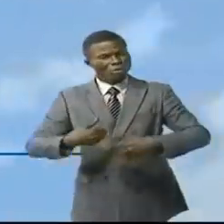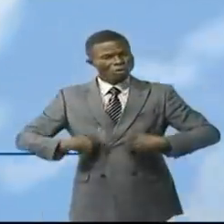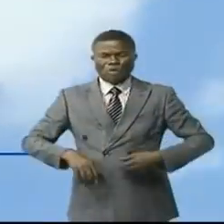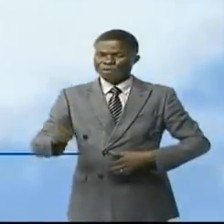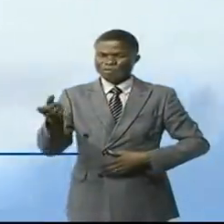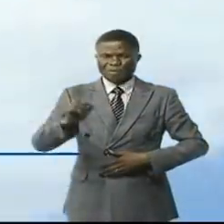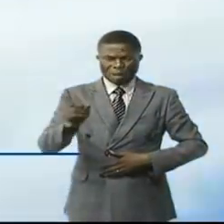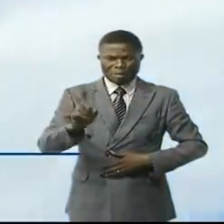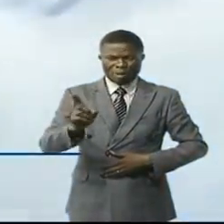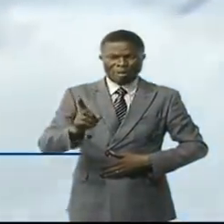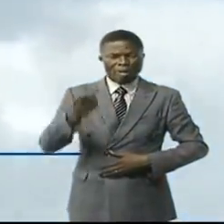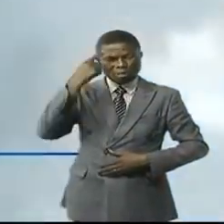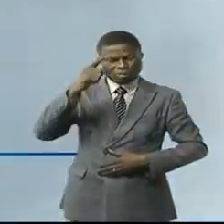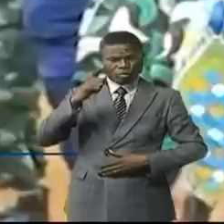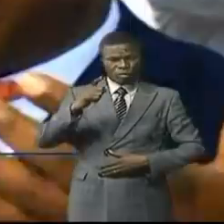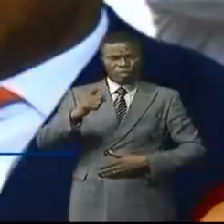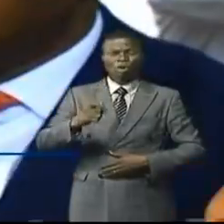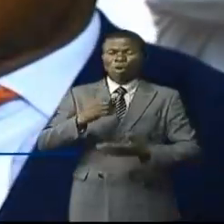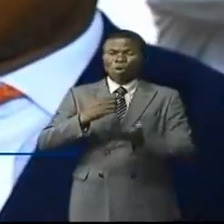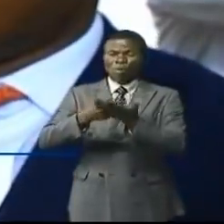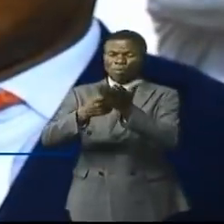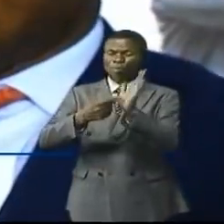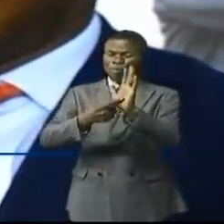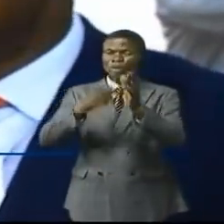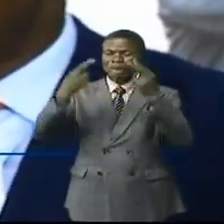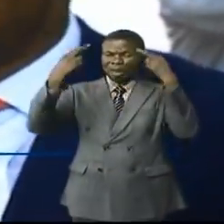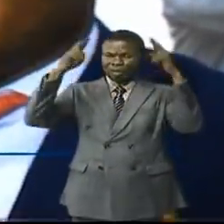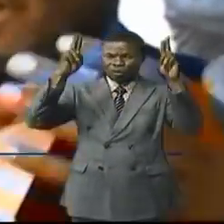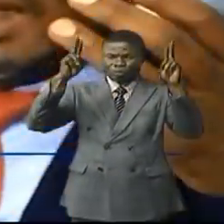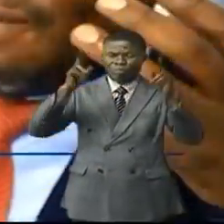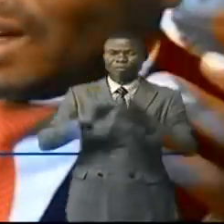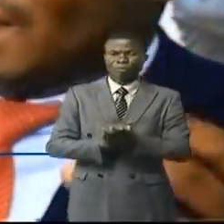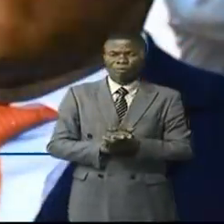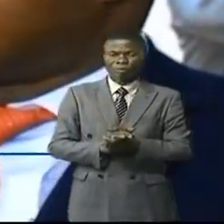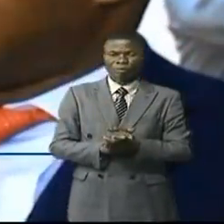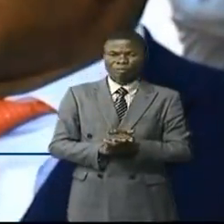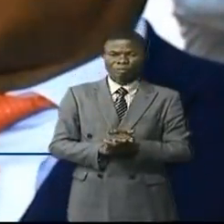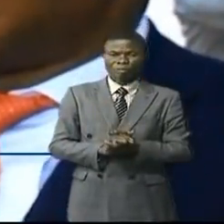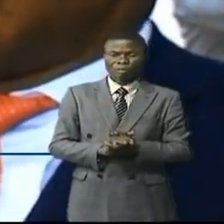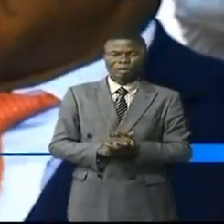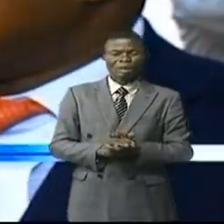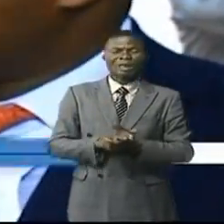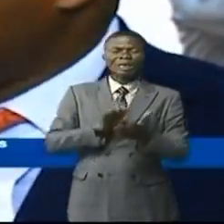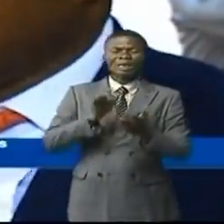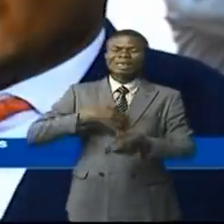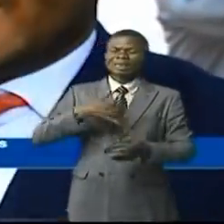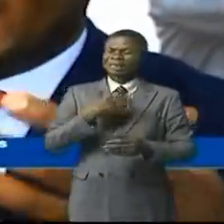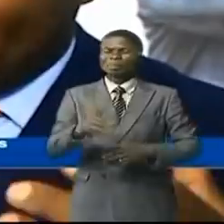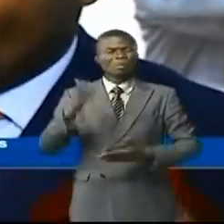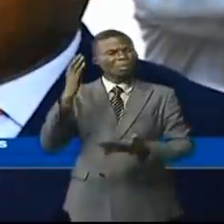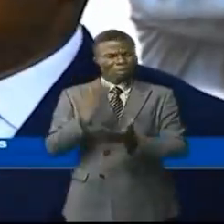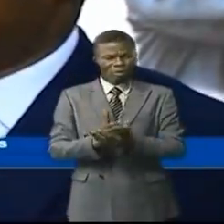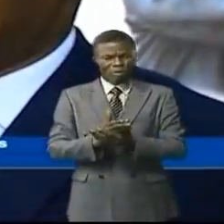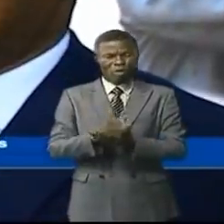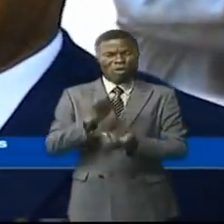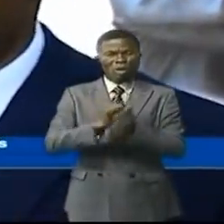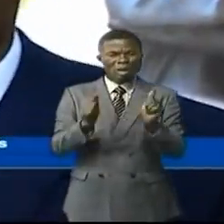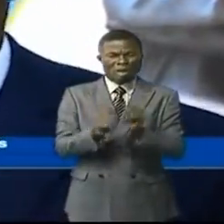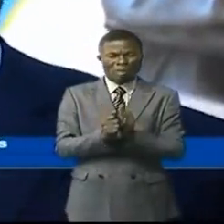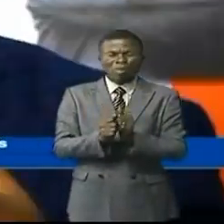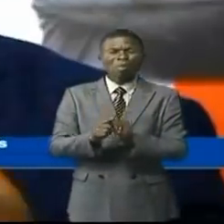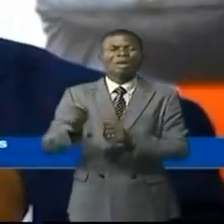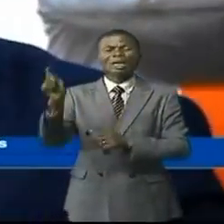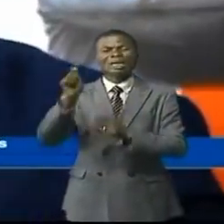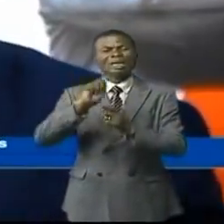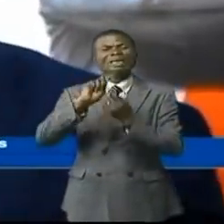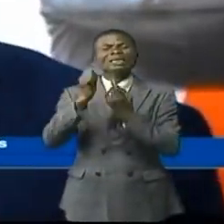mesure, en vue de garantir sa réussite. Agissons. Laissons le fanatisme aveugle. Laissons le trafic d'influence.